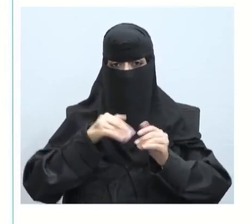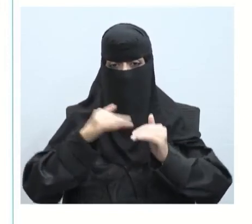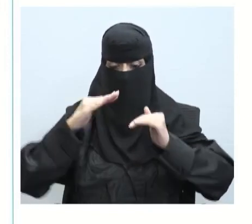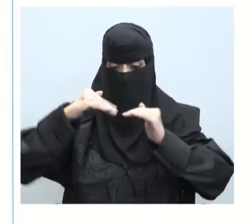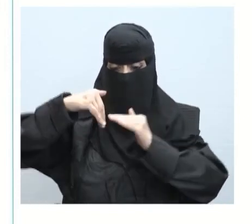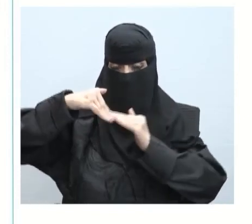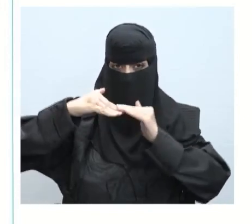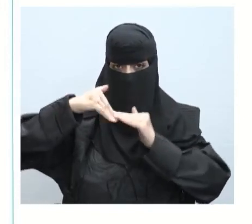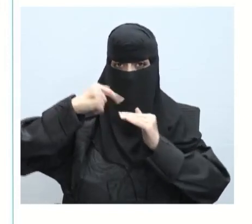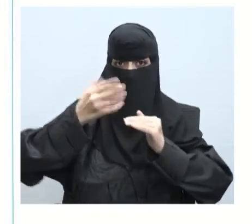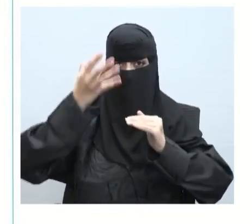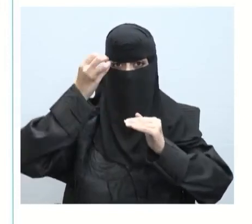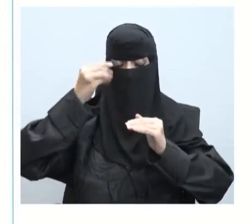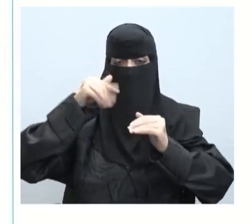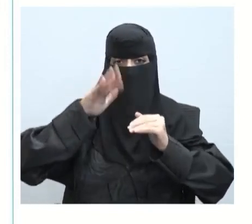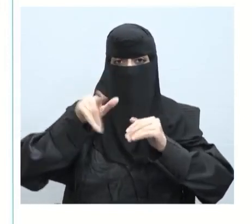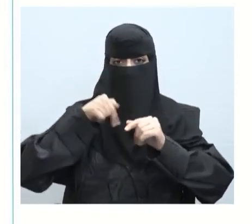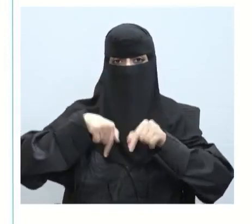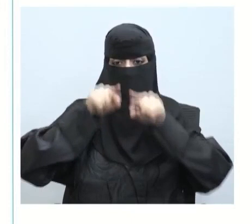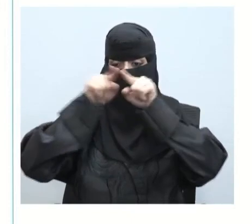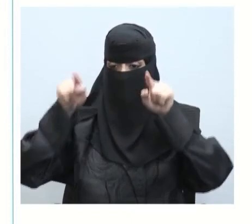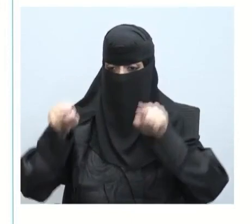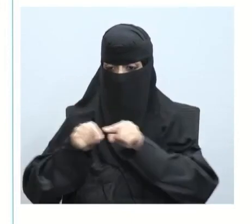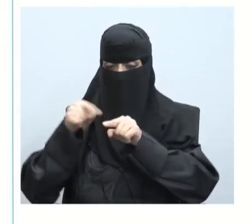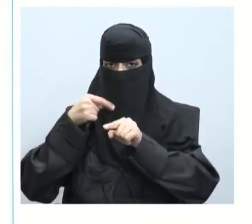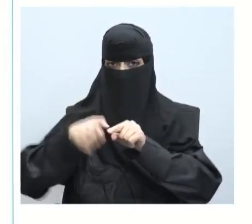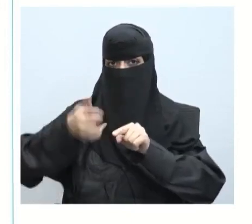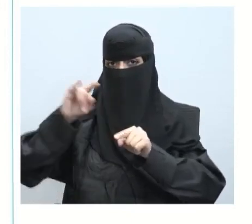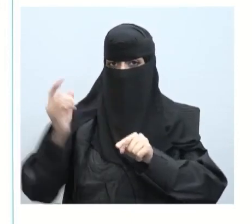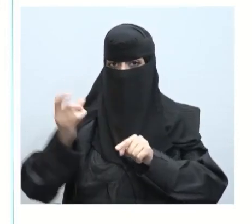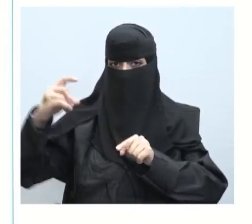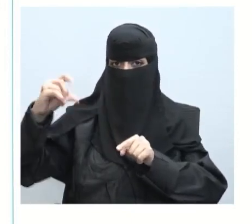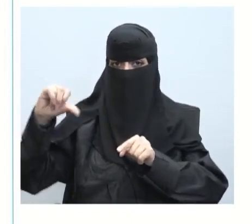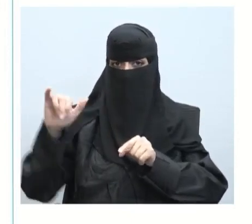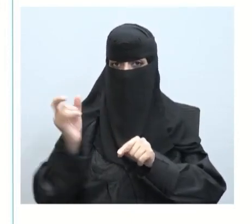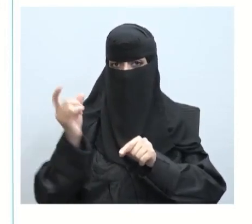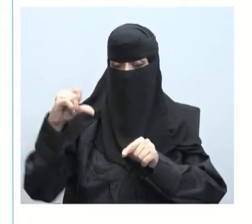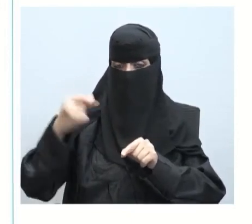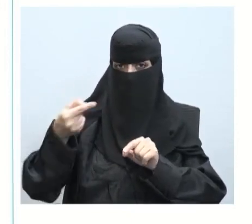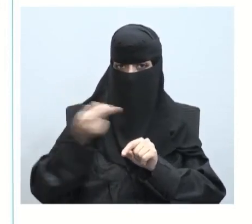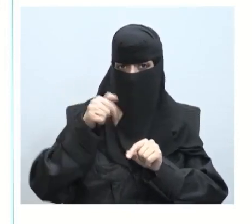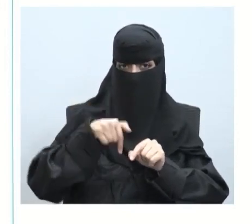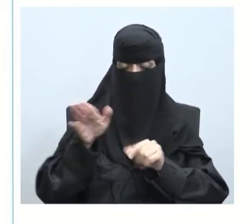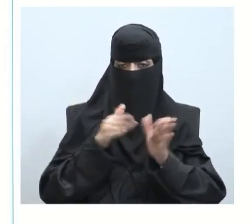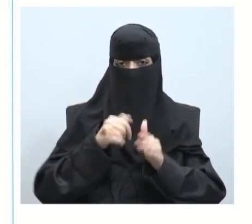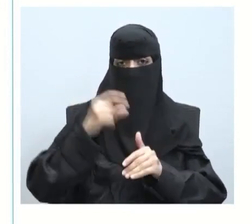يتم تخزين البيانات الماخوذه من لوحه الاردوينو من خلال المنفذ دي